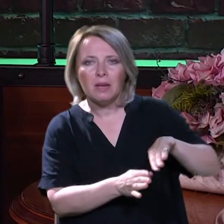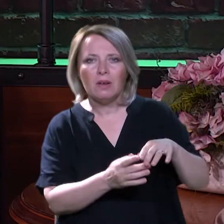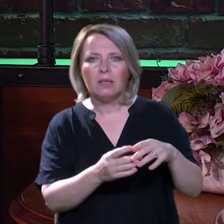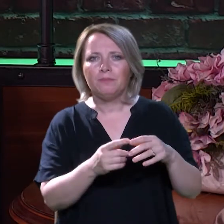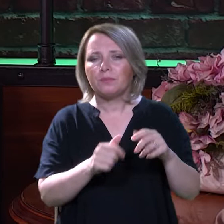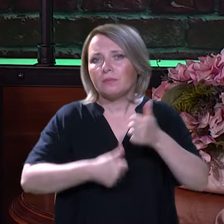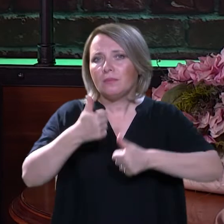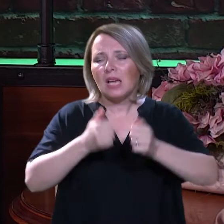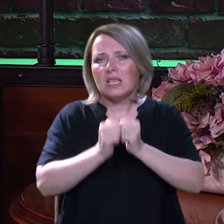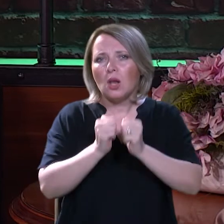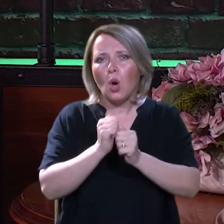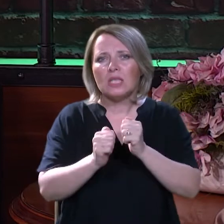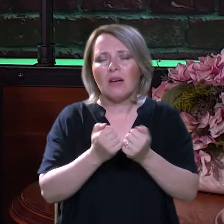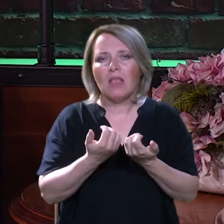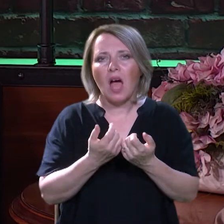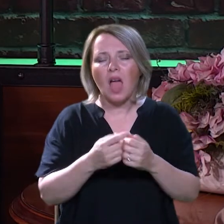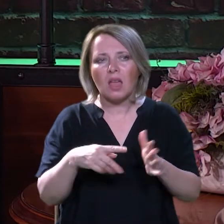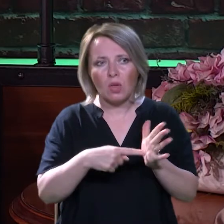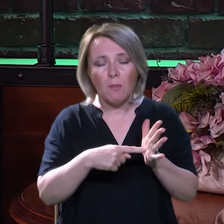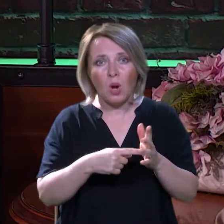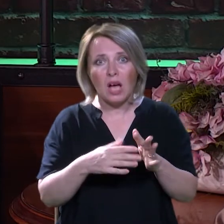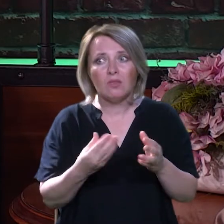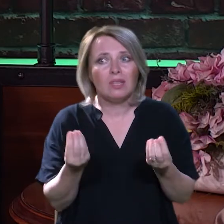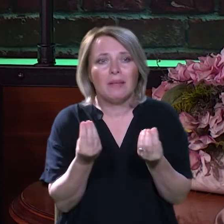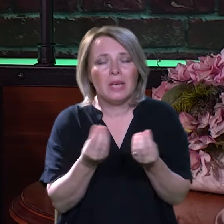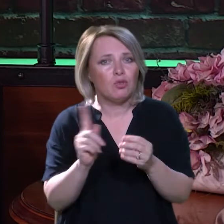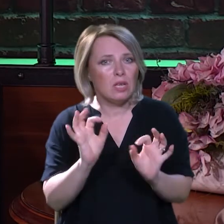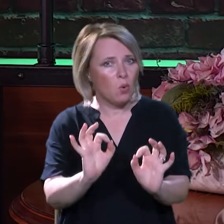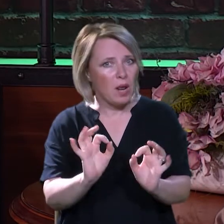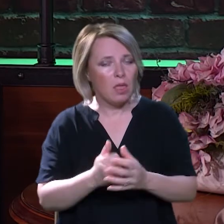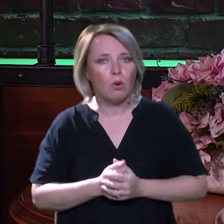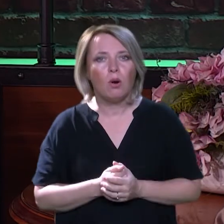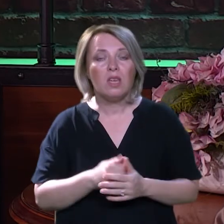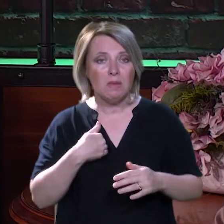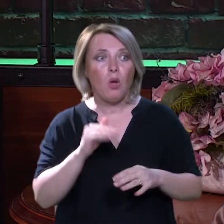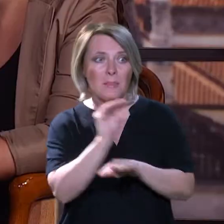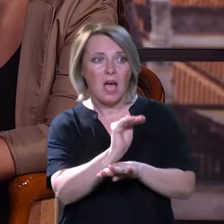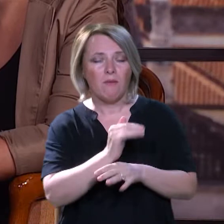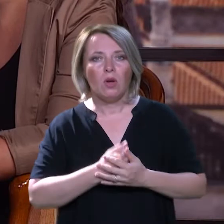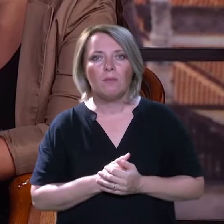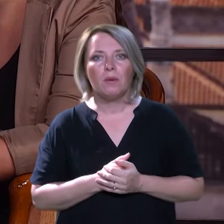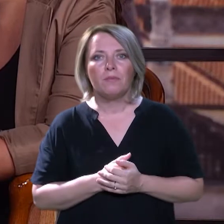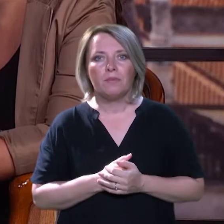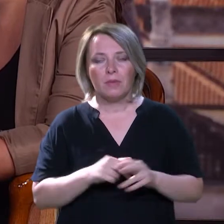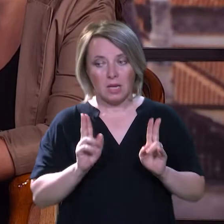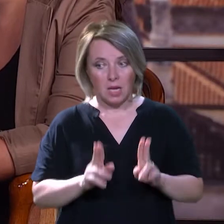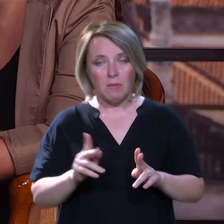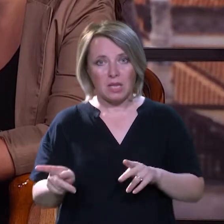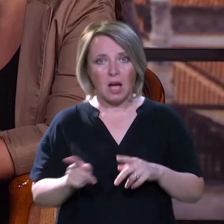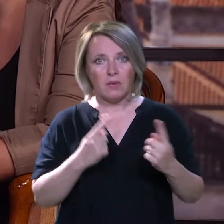djeteta koje nam signalizira da nešto ne štima, onda svakako prijavljujemo. Je li ima i